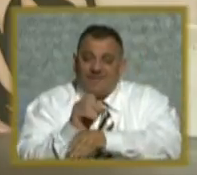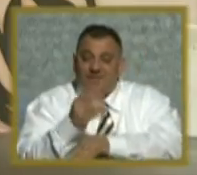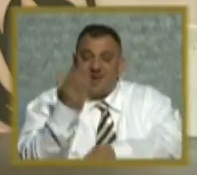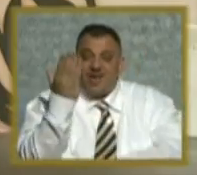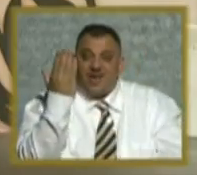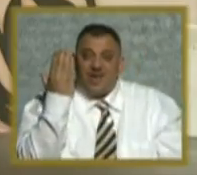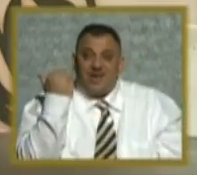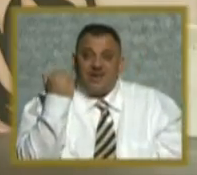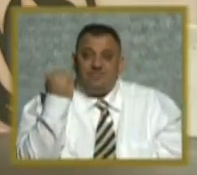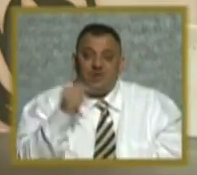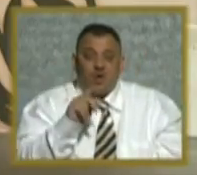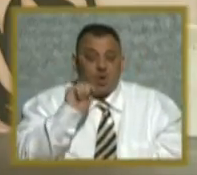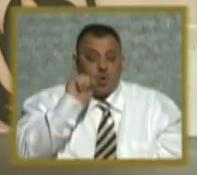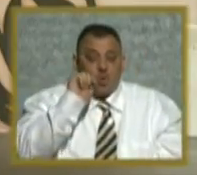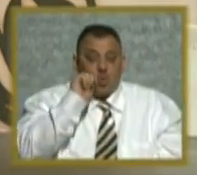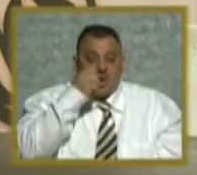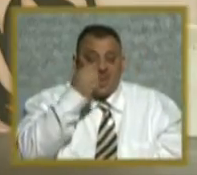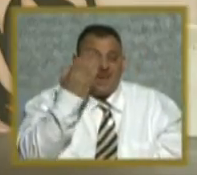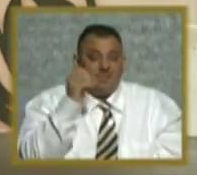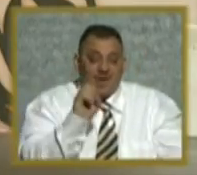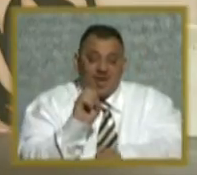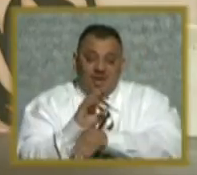في عصره كعبد الله بن أم مكتوم وغيره،